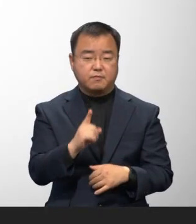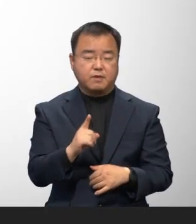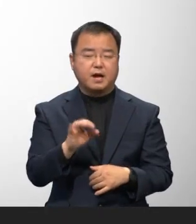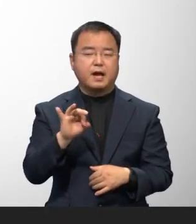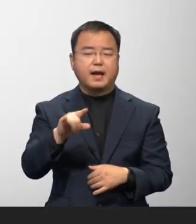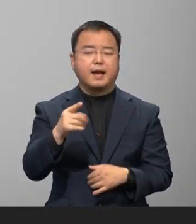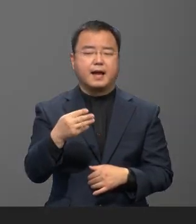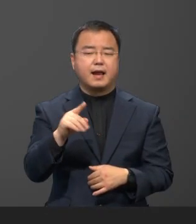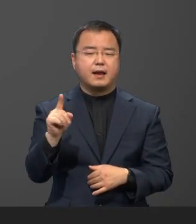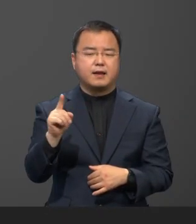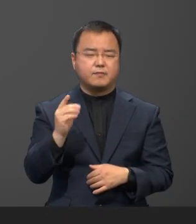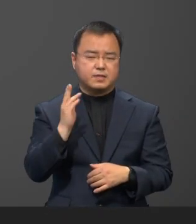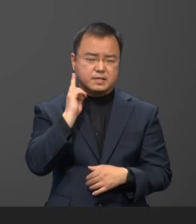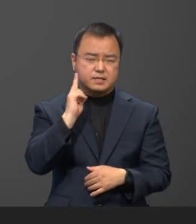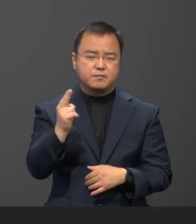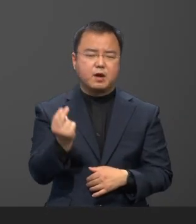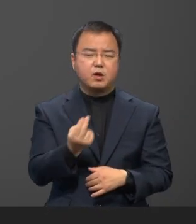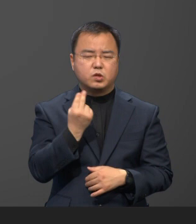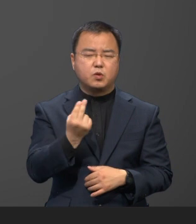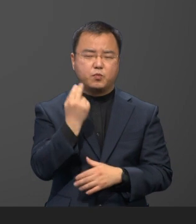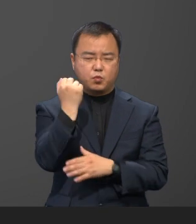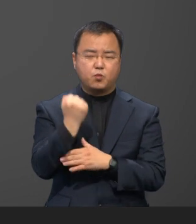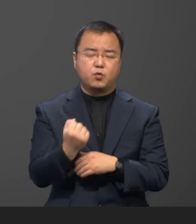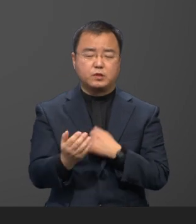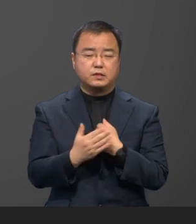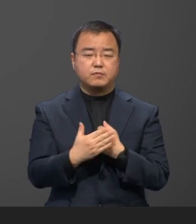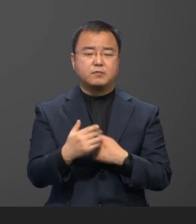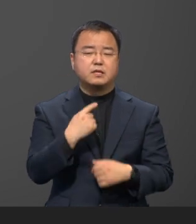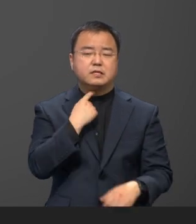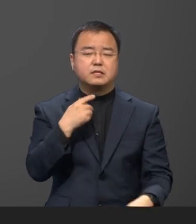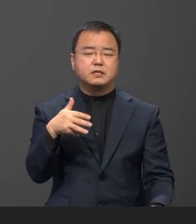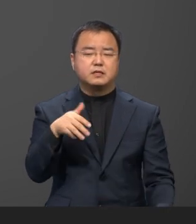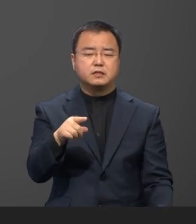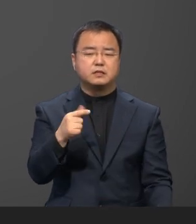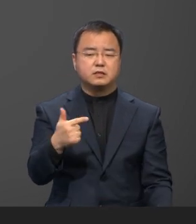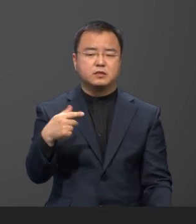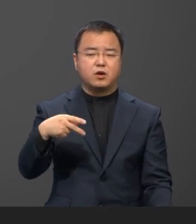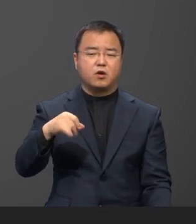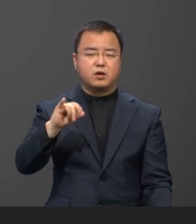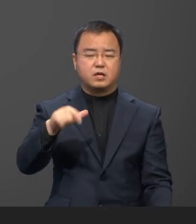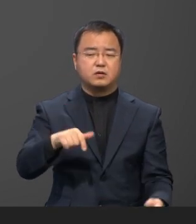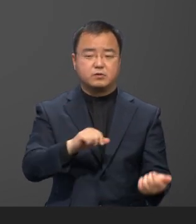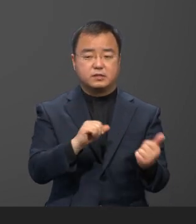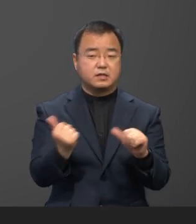엘라가 과도한 대기오염 영향으로 천식으로 사망했다라고 결론 내렸습니다.